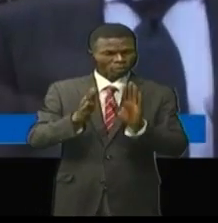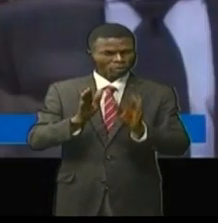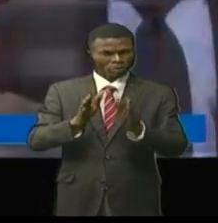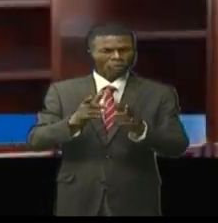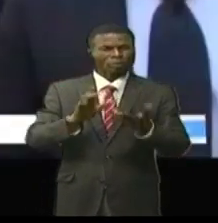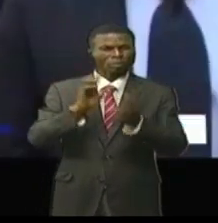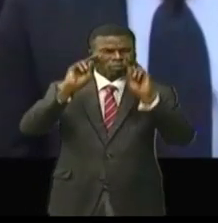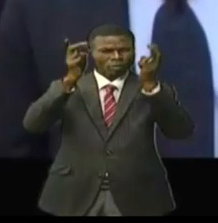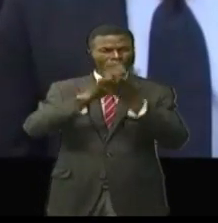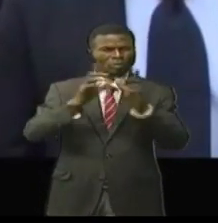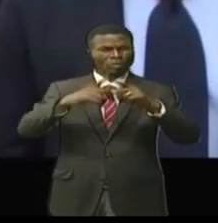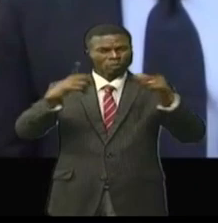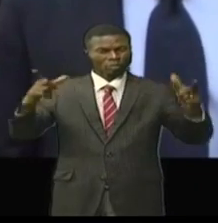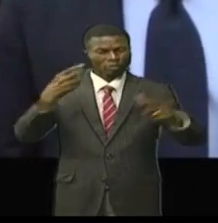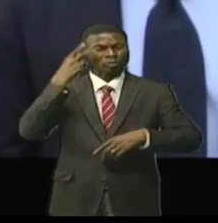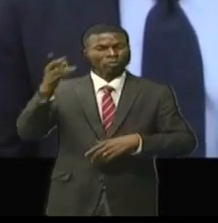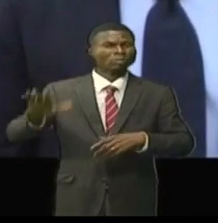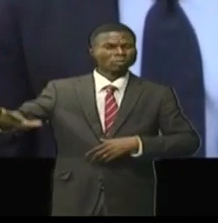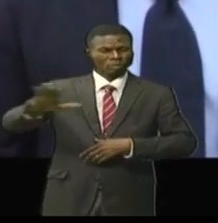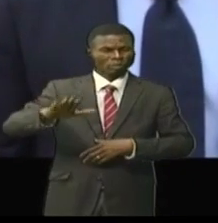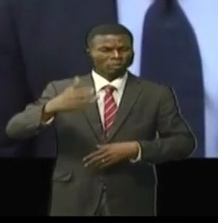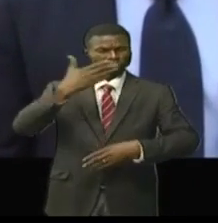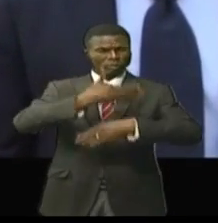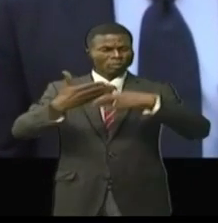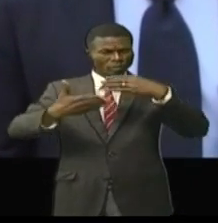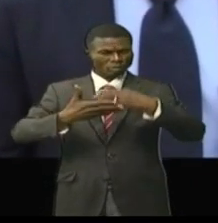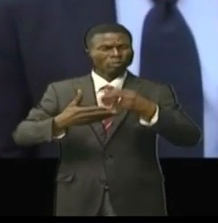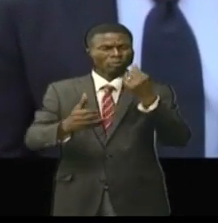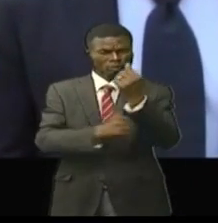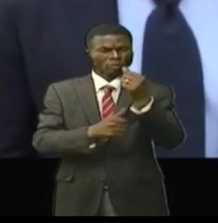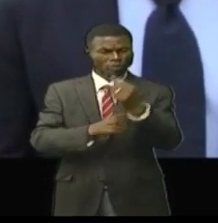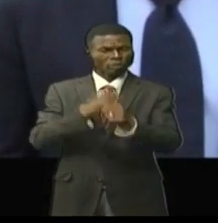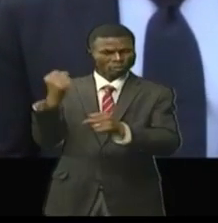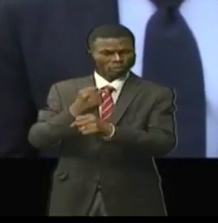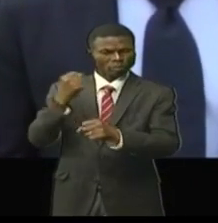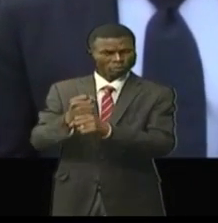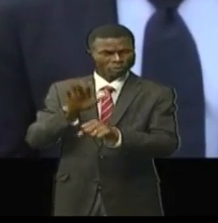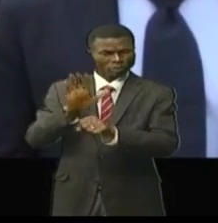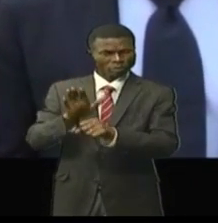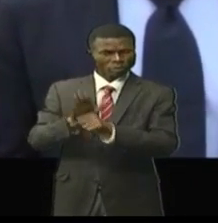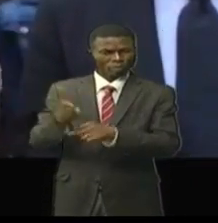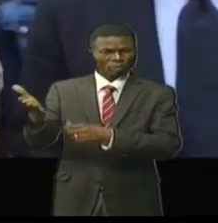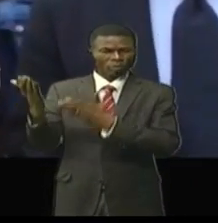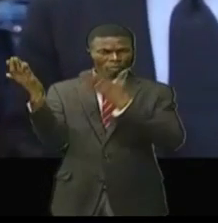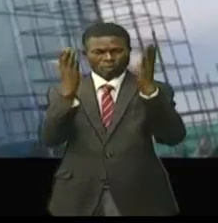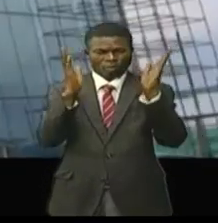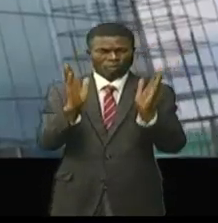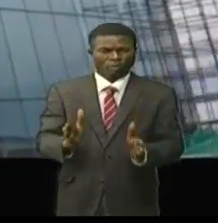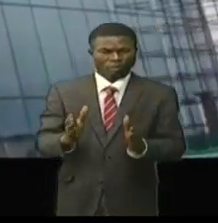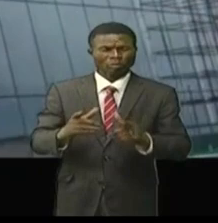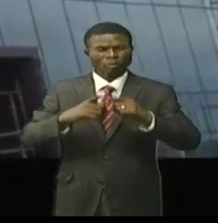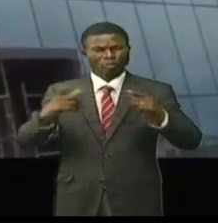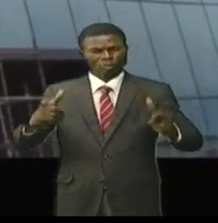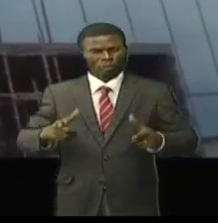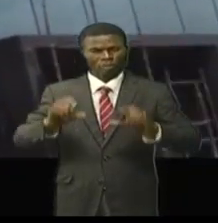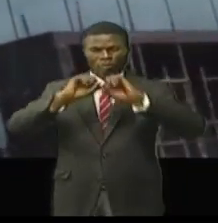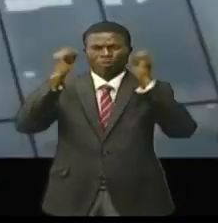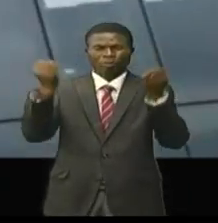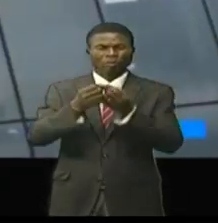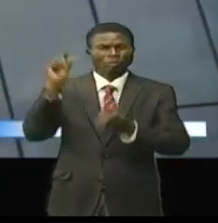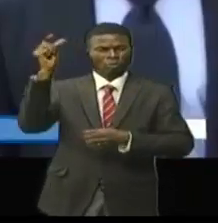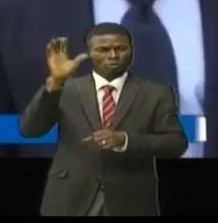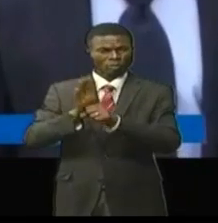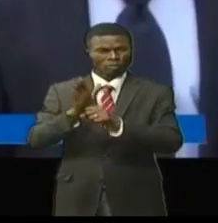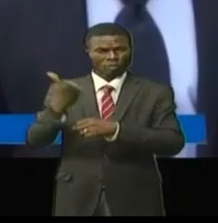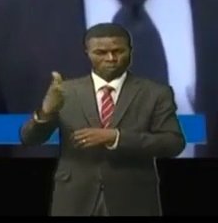élargi. On voit partout qu'il y a des chantiers, que les gens sont en train de travailler, des petits commerçants, des grandes sociétés minières.